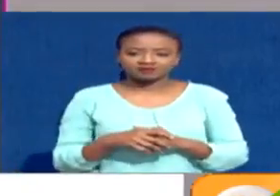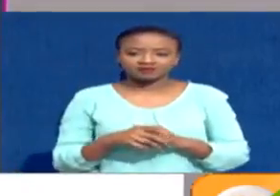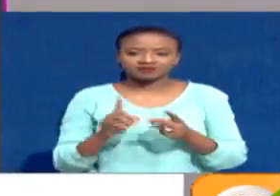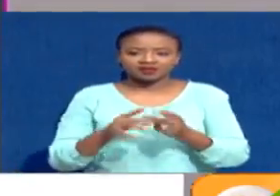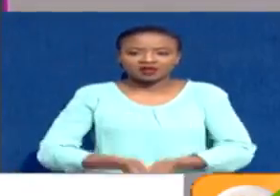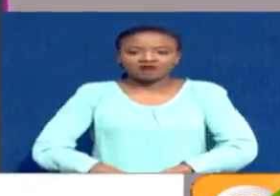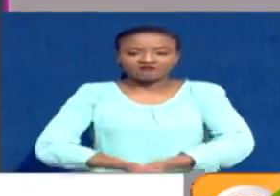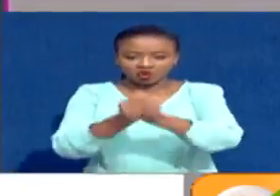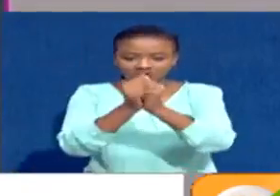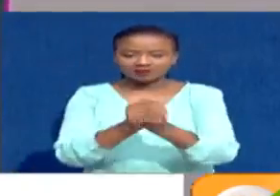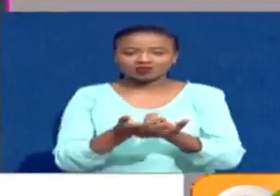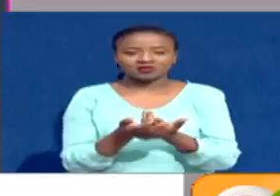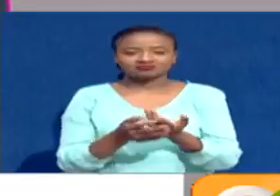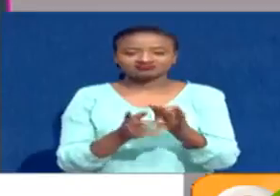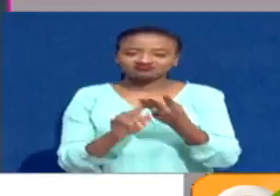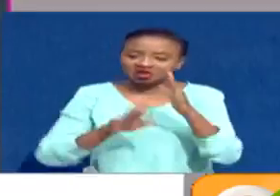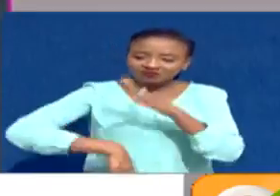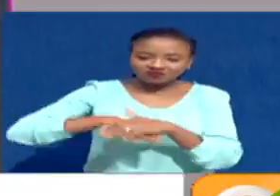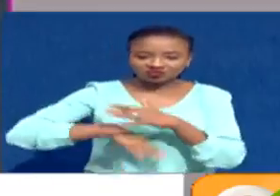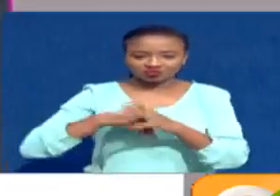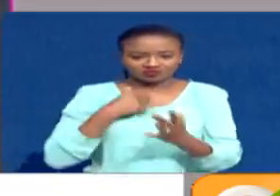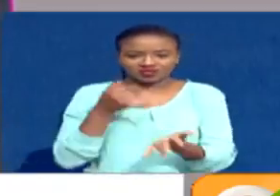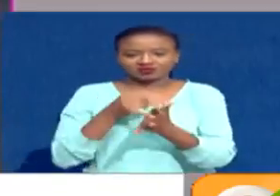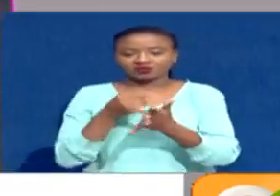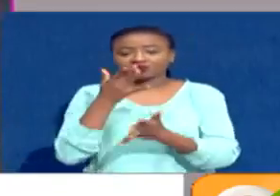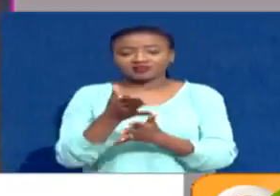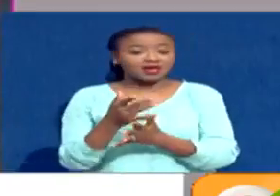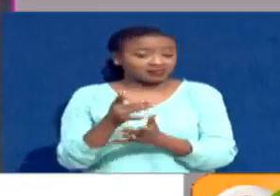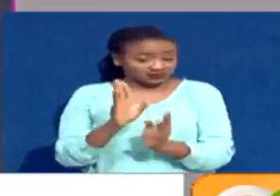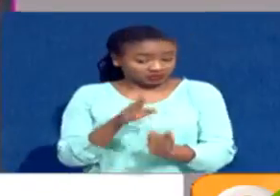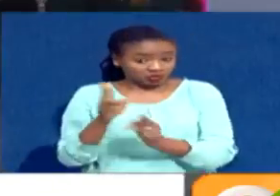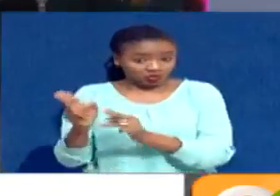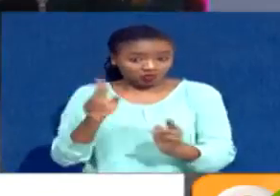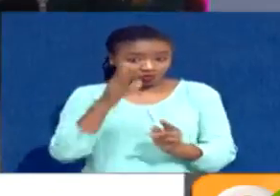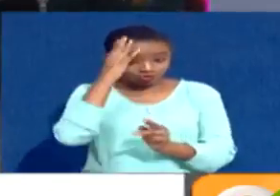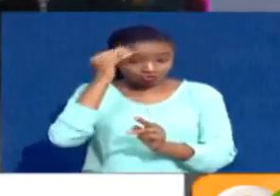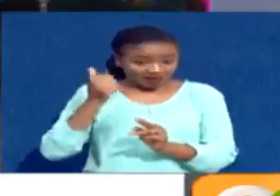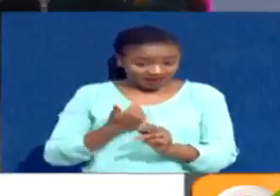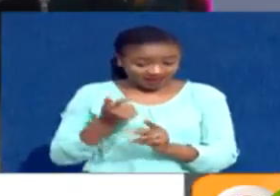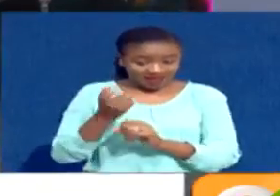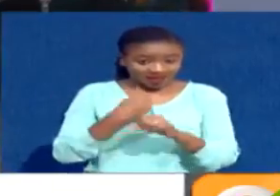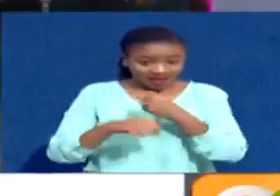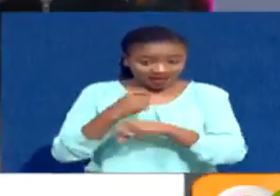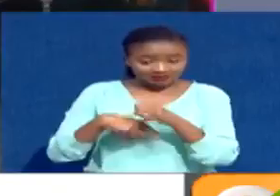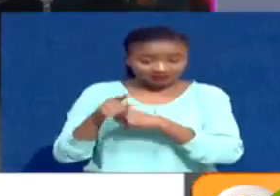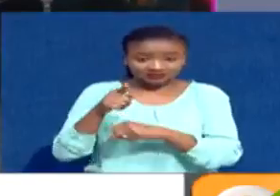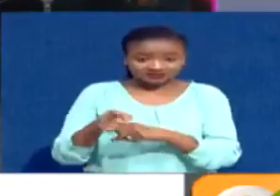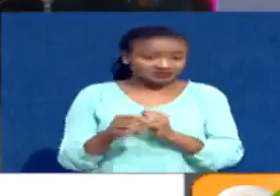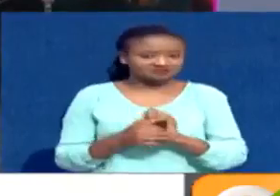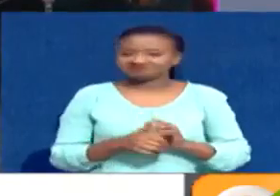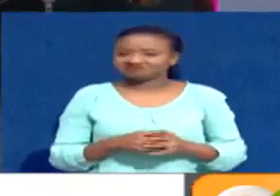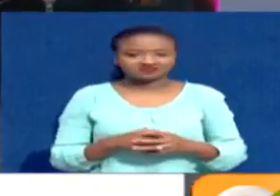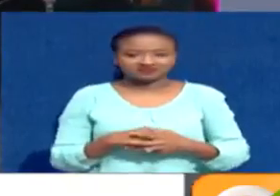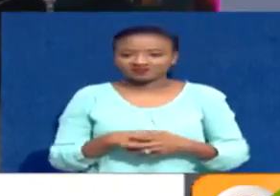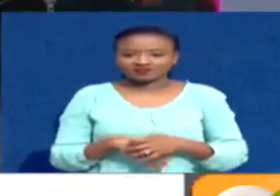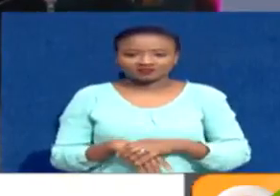nacheza football. Si mara nyingi sana wasichana wa Somali participate kwa sports.